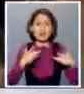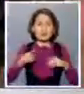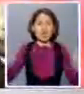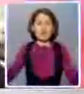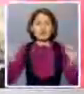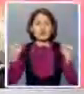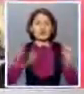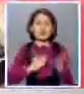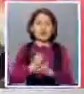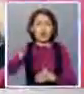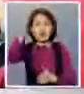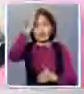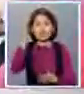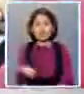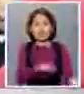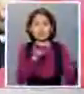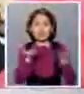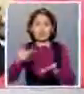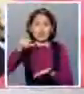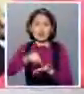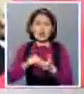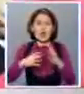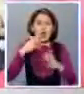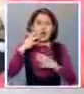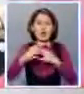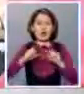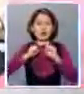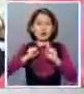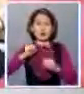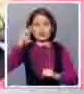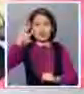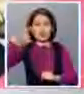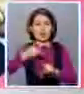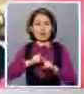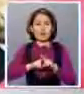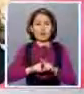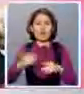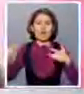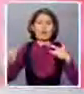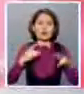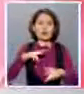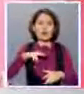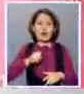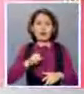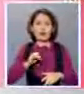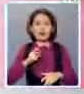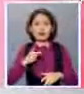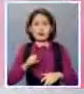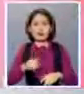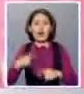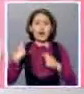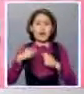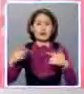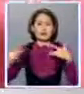әртістер, спортшылар, белгілі саясаткерлер жиналды. Әлем чемпионын құттықтауға Стиви Уайндер, Дэвид Бекхэм, Ларри Кинг және